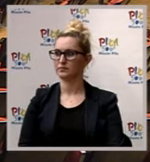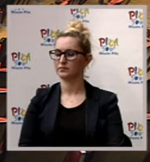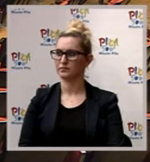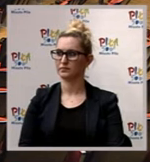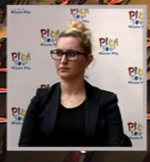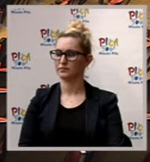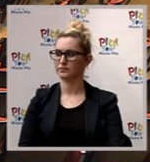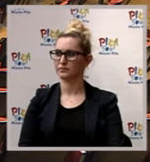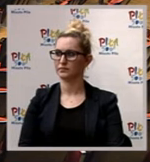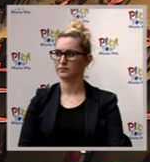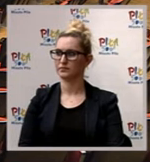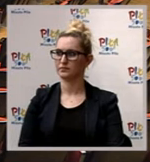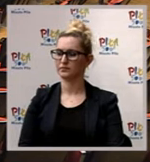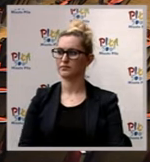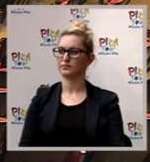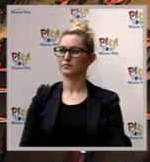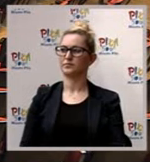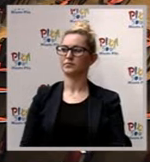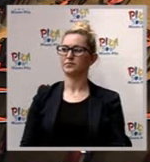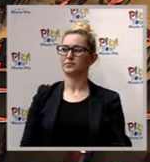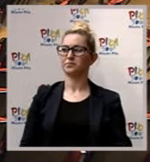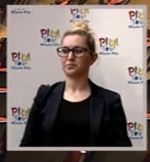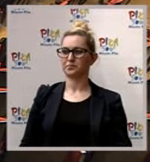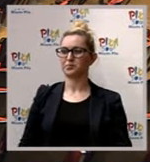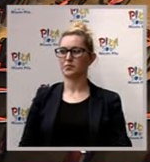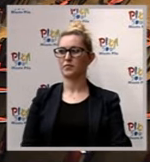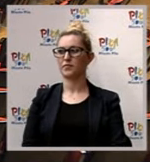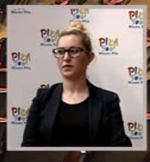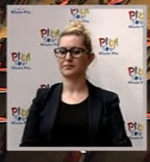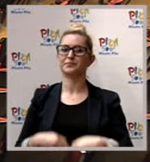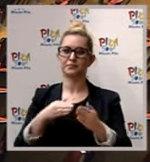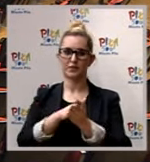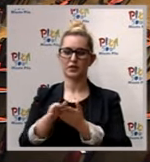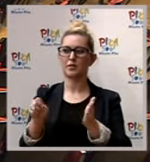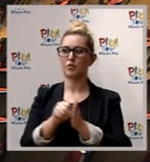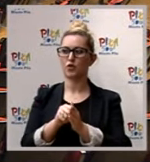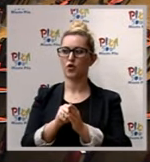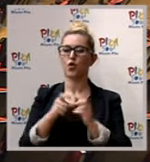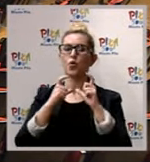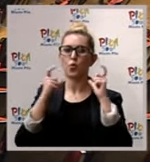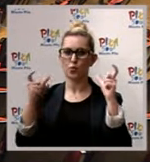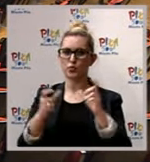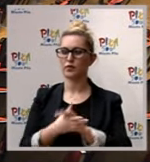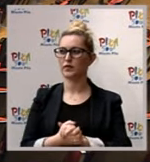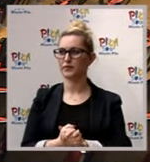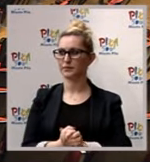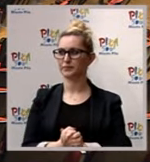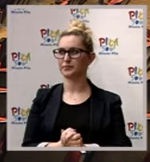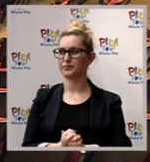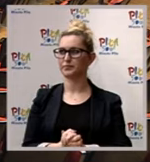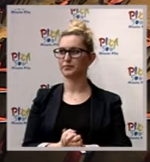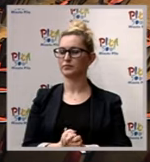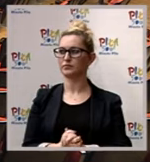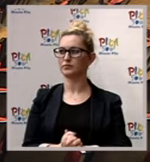Proszę Państwa, przystępujemy do procedowania uchwały w sprawie uzupełnienia listy ławników na kadencję w